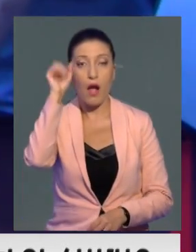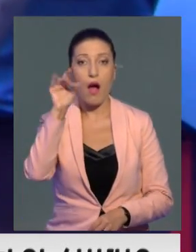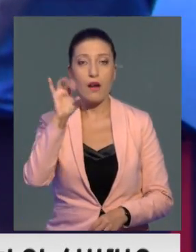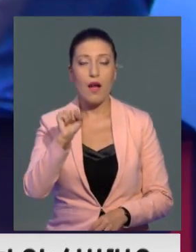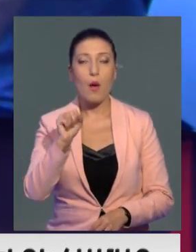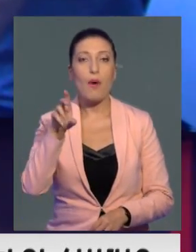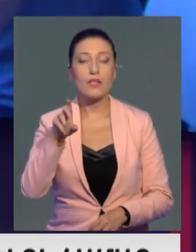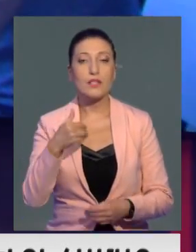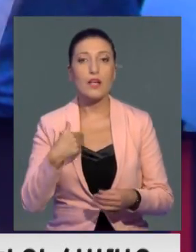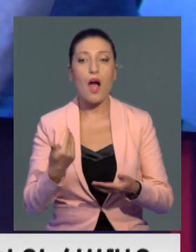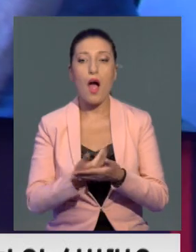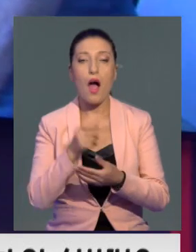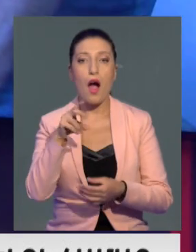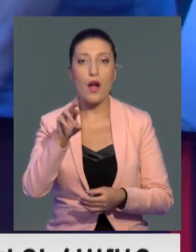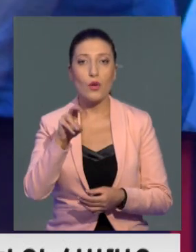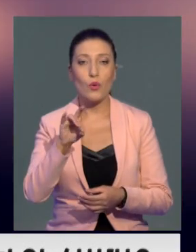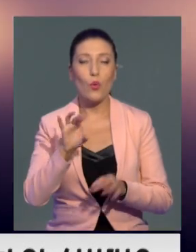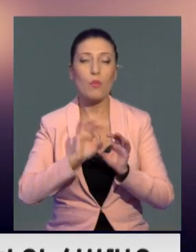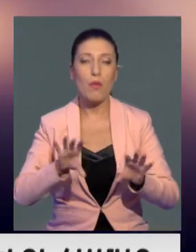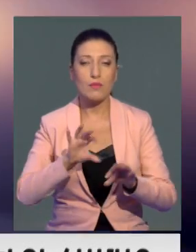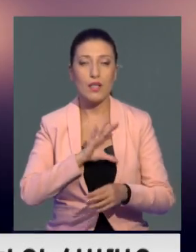հետ զրույցում մանրամասներ է պատմել։